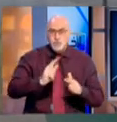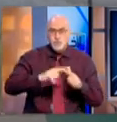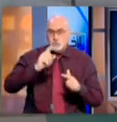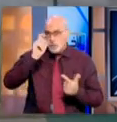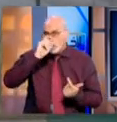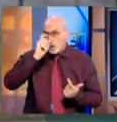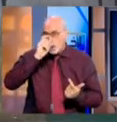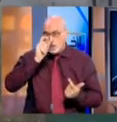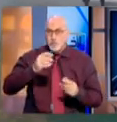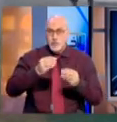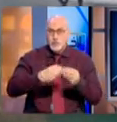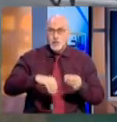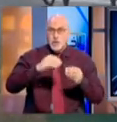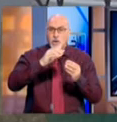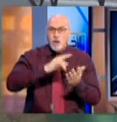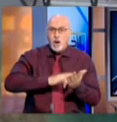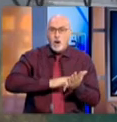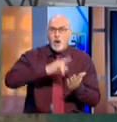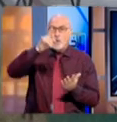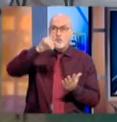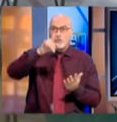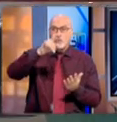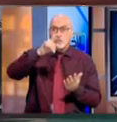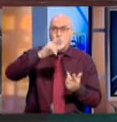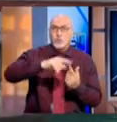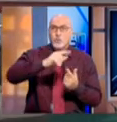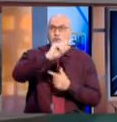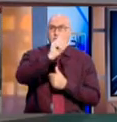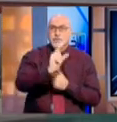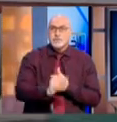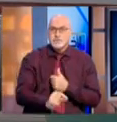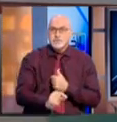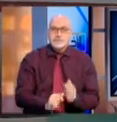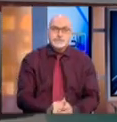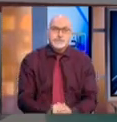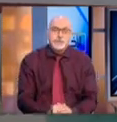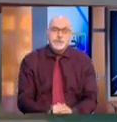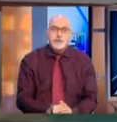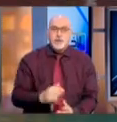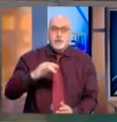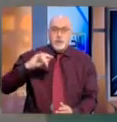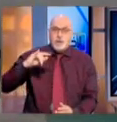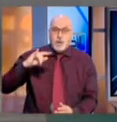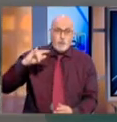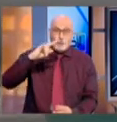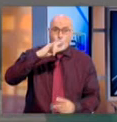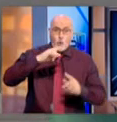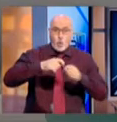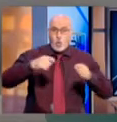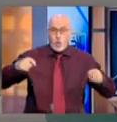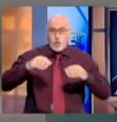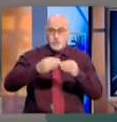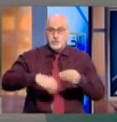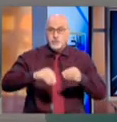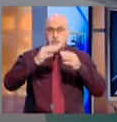الأوسط، إضافة إلى الرحلات على مستوى الشبكة الإفريقية. أما فيما يخص الخطوط الطويلة فقد تمت إضافة 10